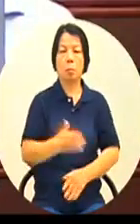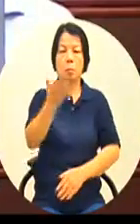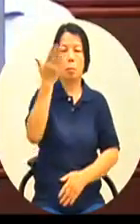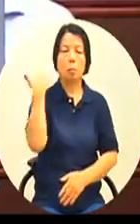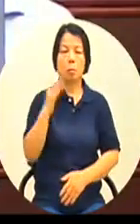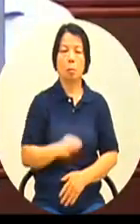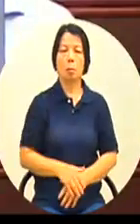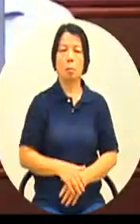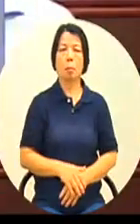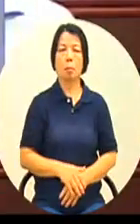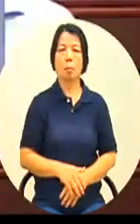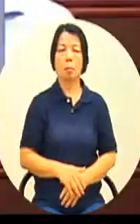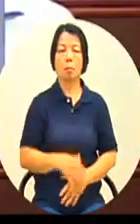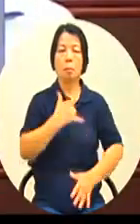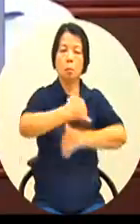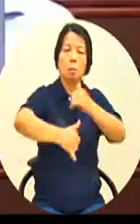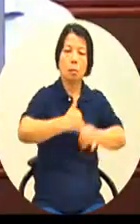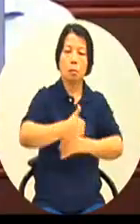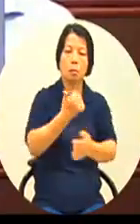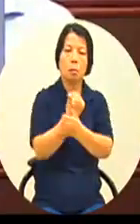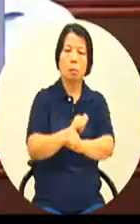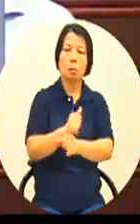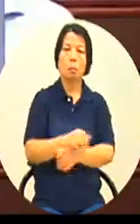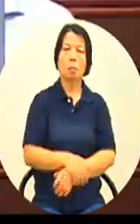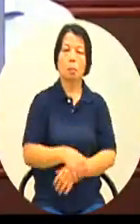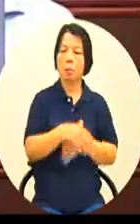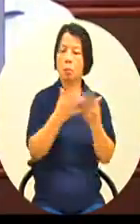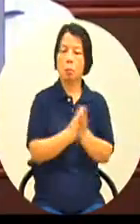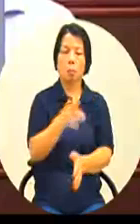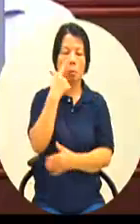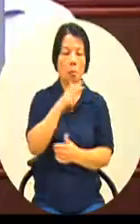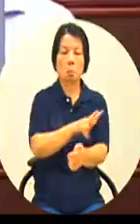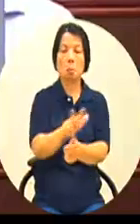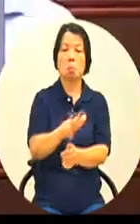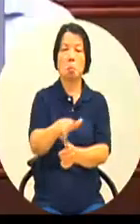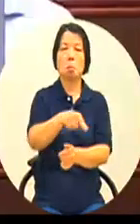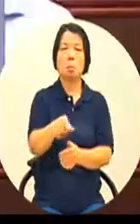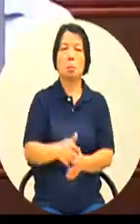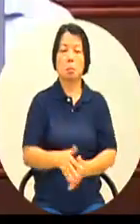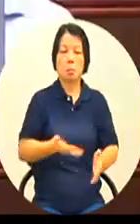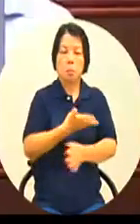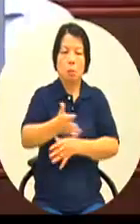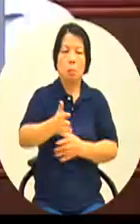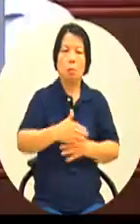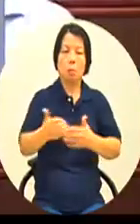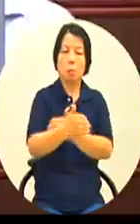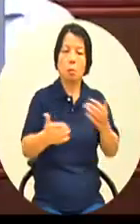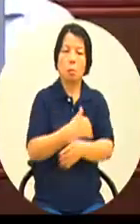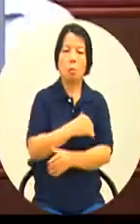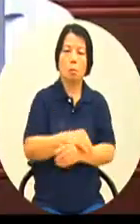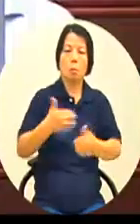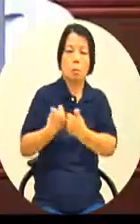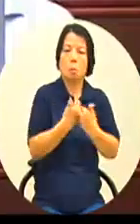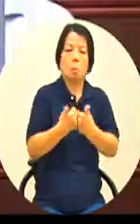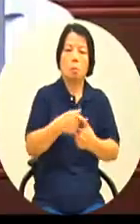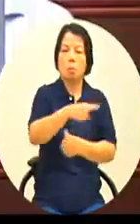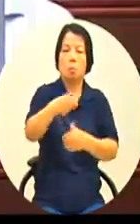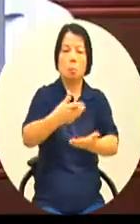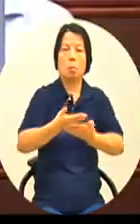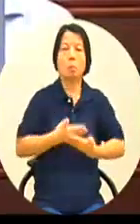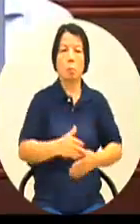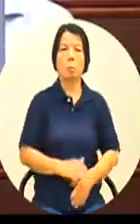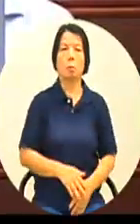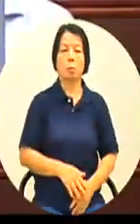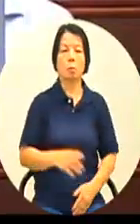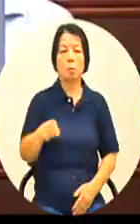们很可能就因为生活的经验里面把它给忽视掉了，造成我们的交通拥塞，大家都接受了，但是大